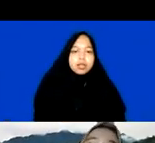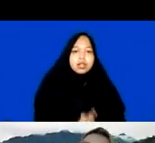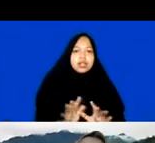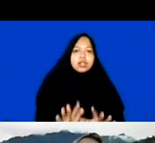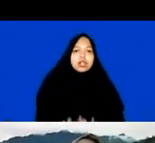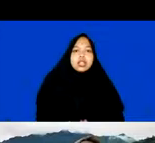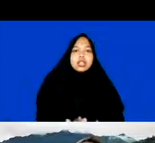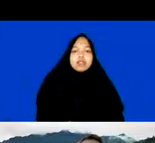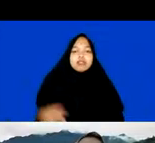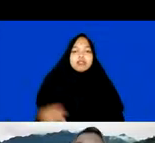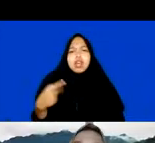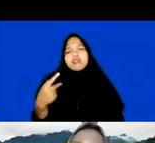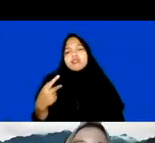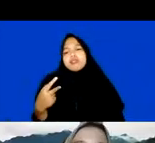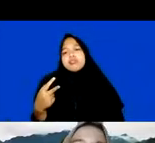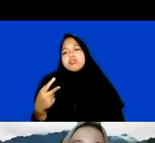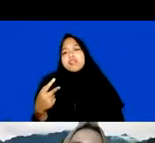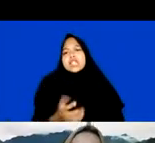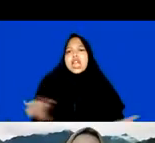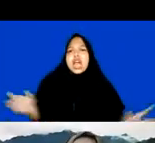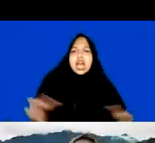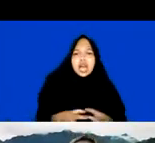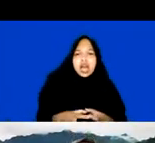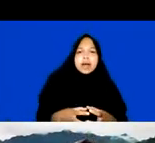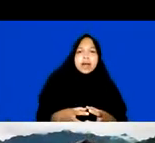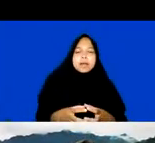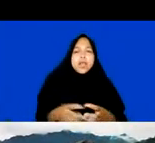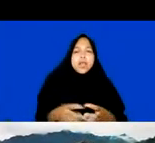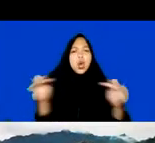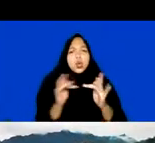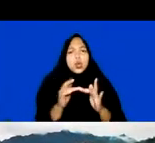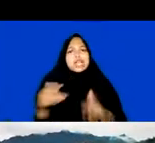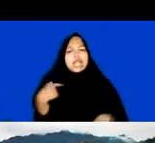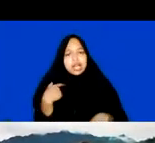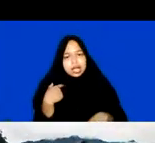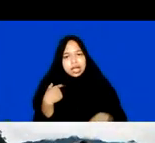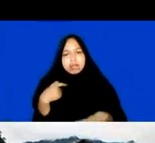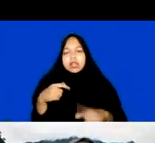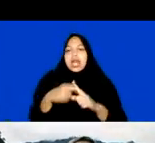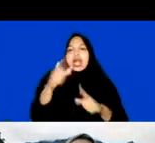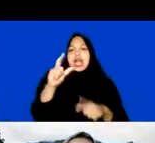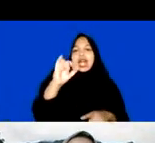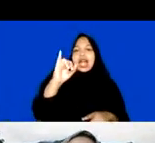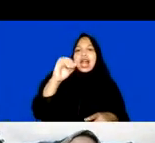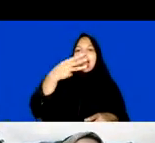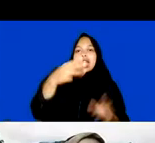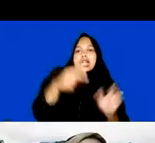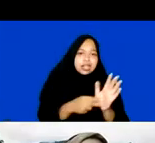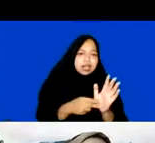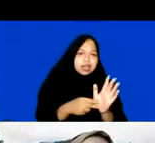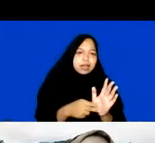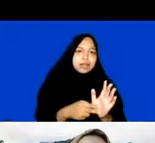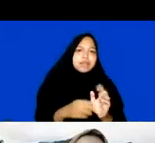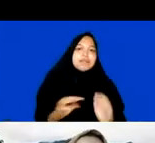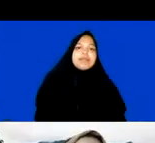klien kayak gitu, keintimannya gitu loh yang saya utamakan di sini, karena ya kurasa sih sebenarnya harga